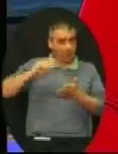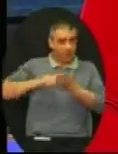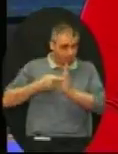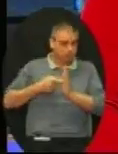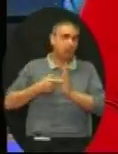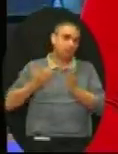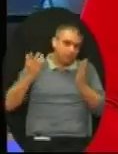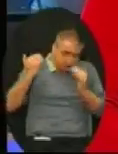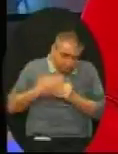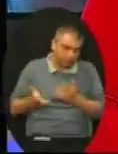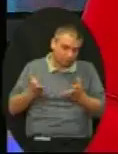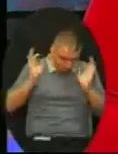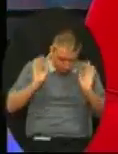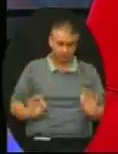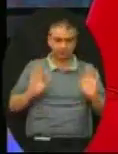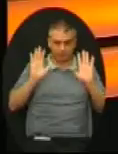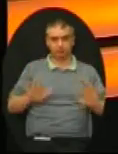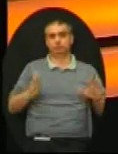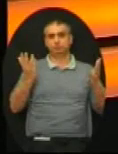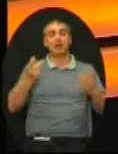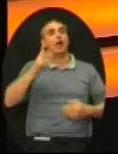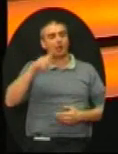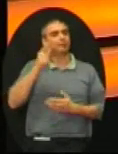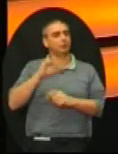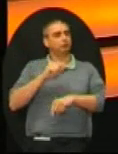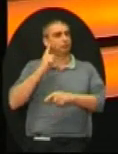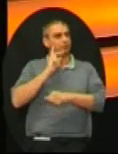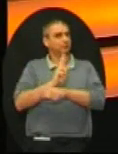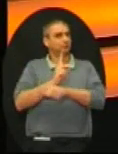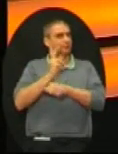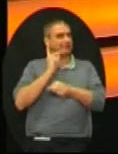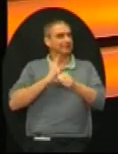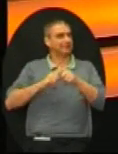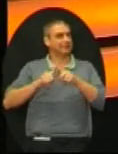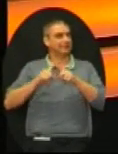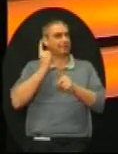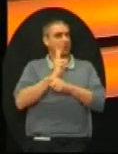אז דיינו זה בסדר גמור. אבל אני רוצה להחזיר אותך. אבל אני חושבת שגם יש כאן איתות, יש כאן איתות